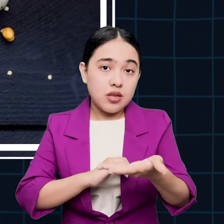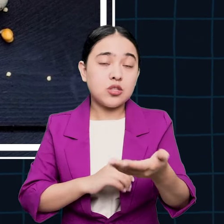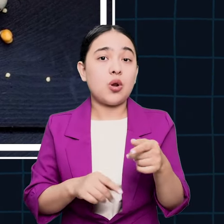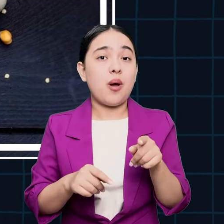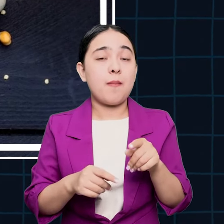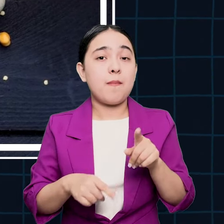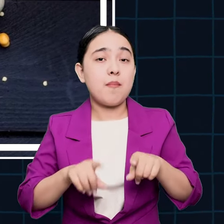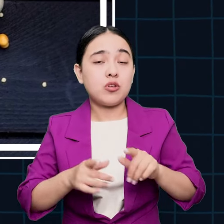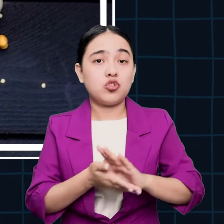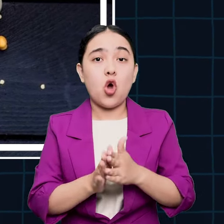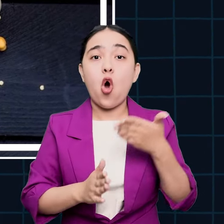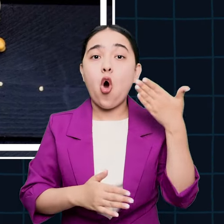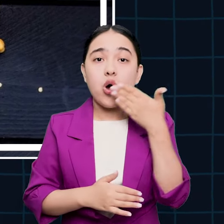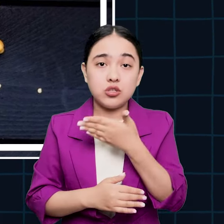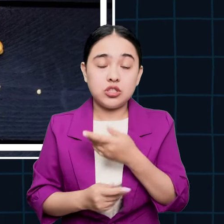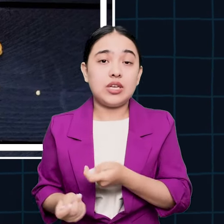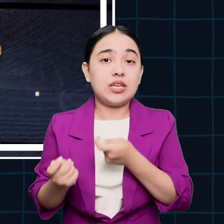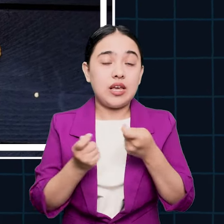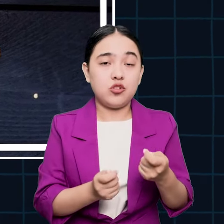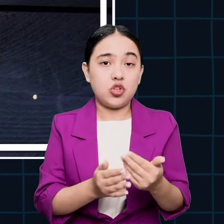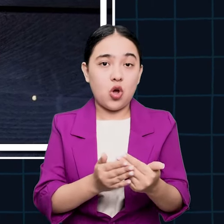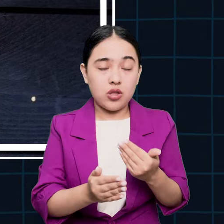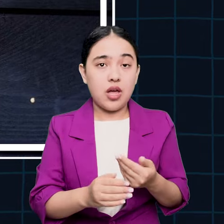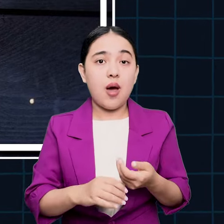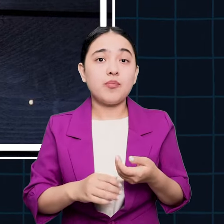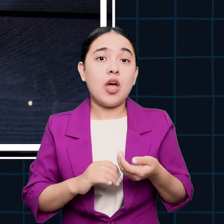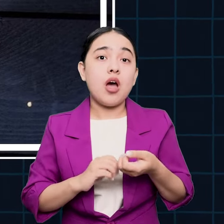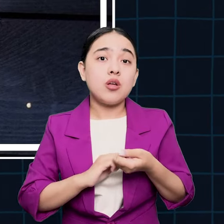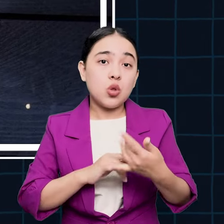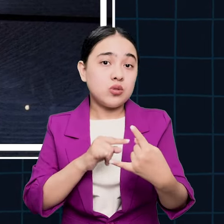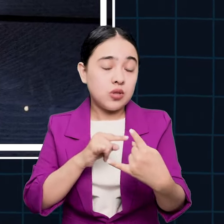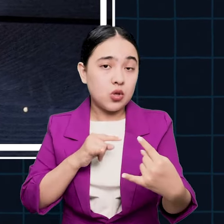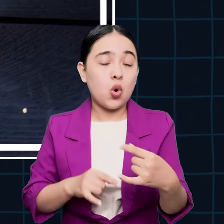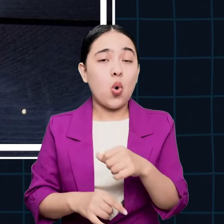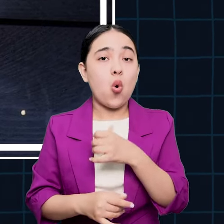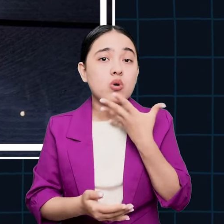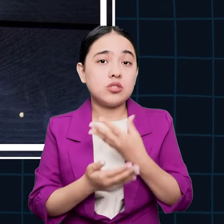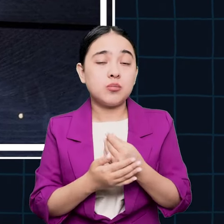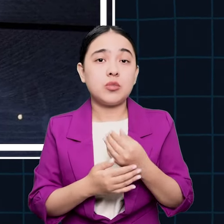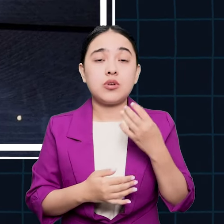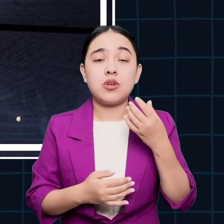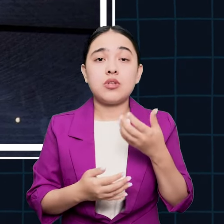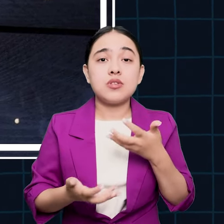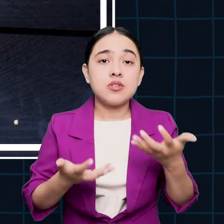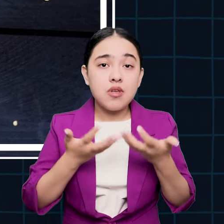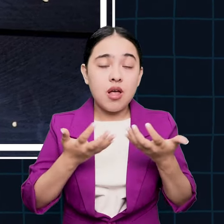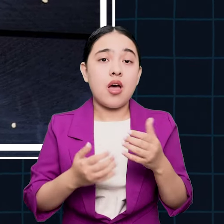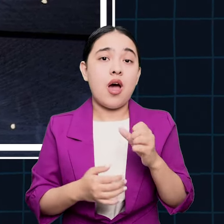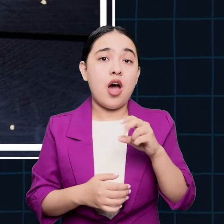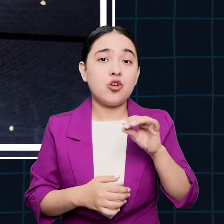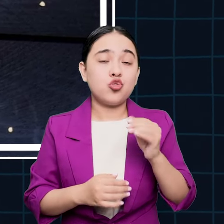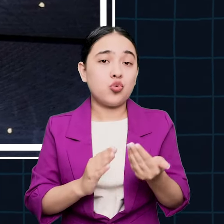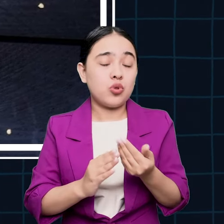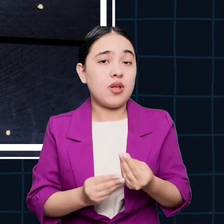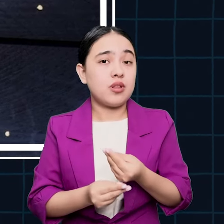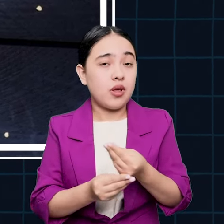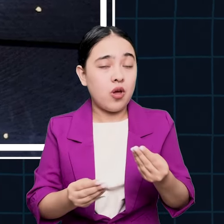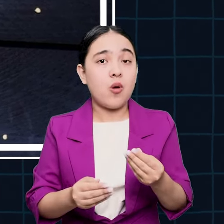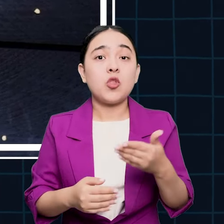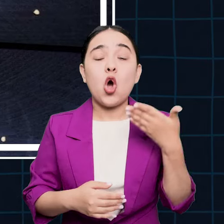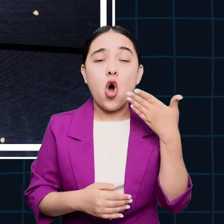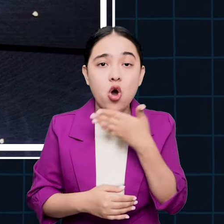bir sharoitlarda osh kelishidan oldin dasturxonga o'zimizni achchu yoki salat tarqatiladi va